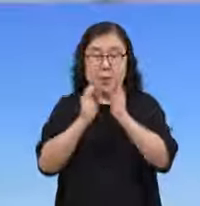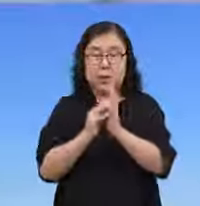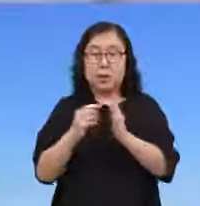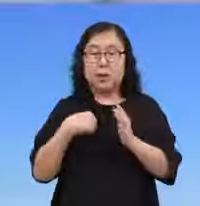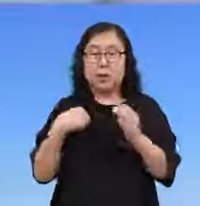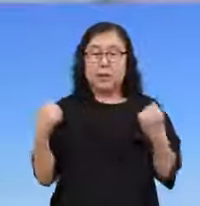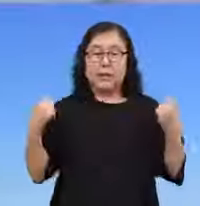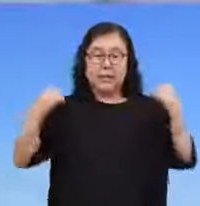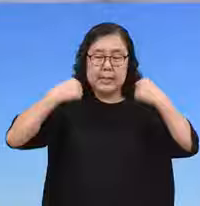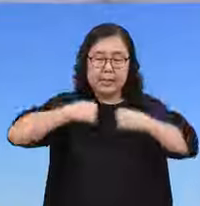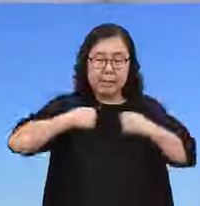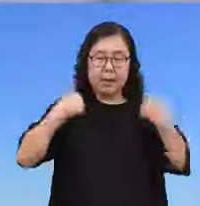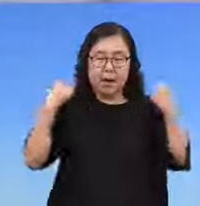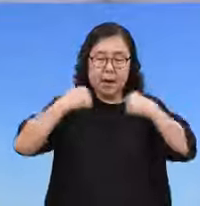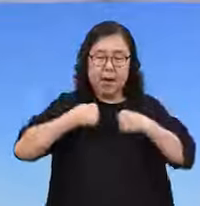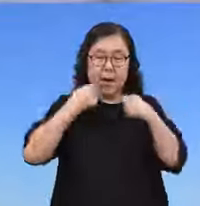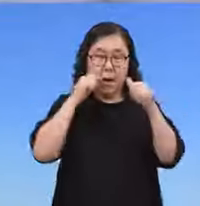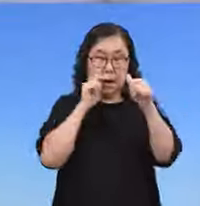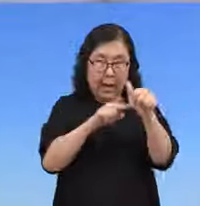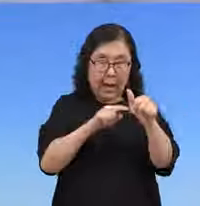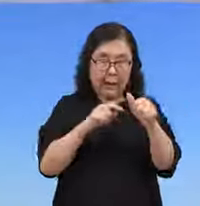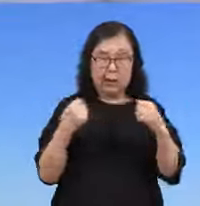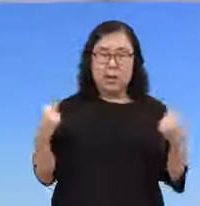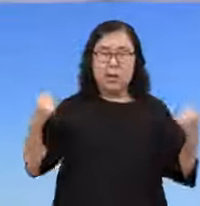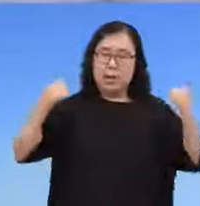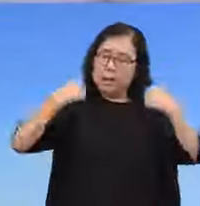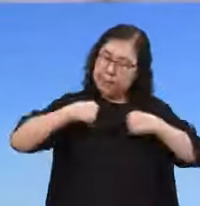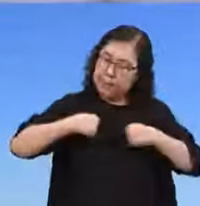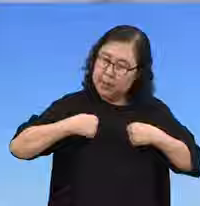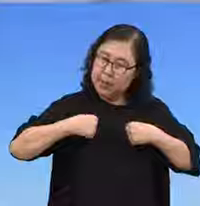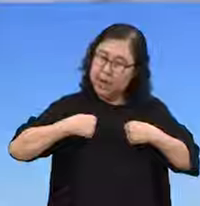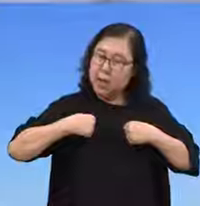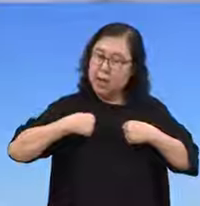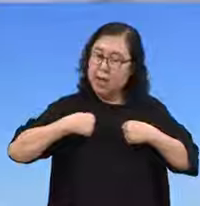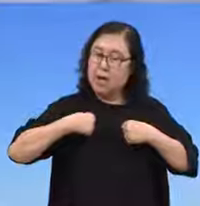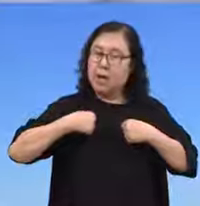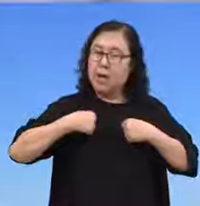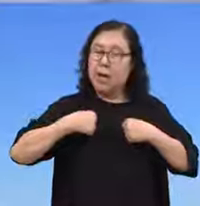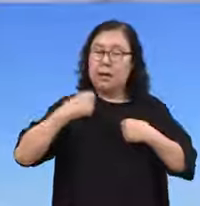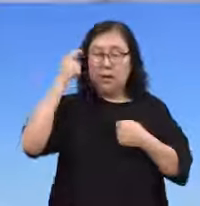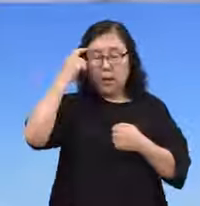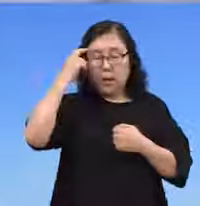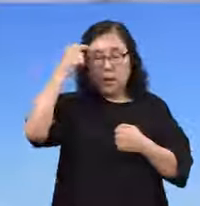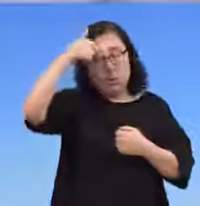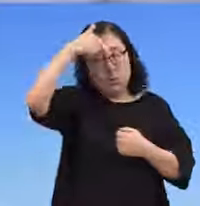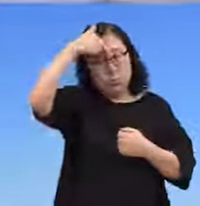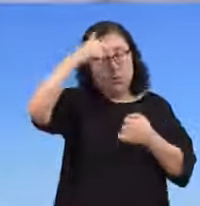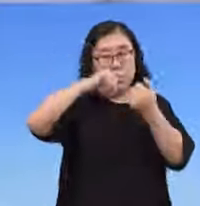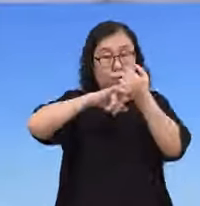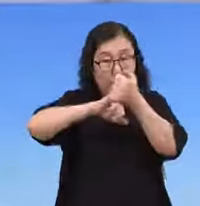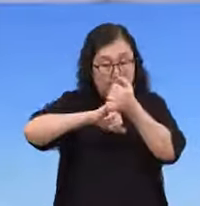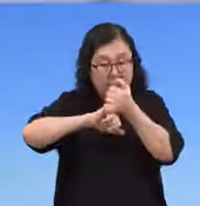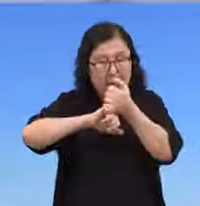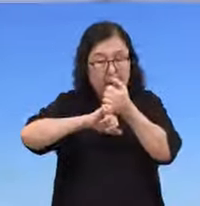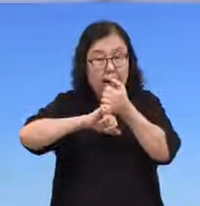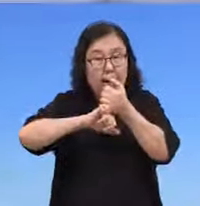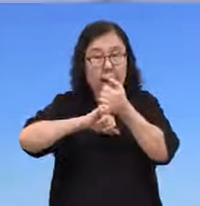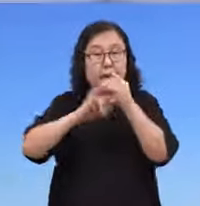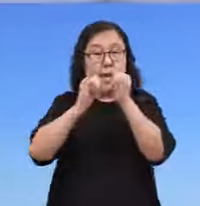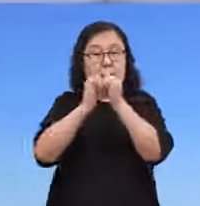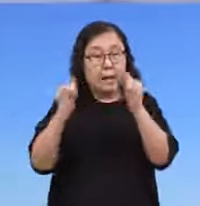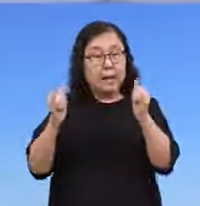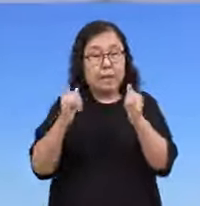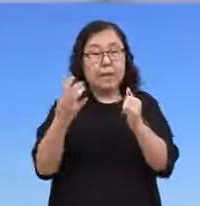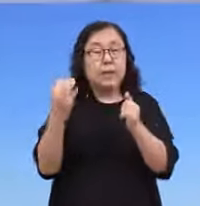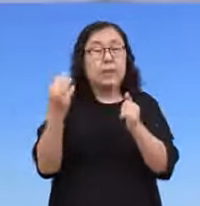입어라, 그 입는 거 아닙니까? 그 입어라라는 여기에 착상을 해서 구약의 인물들을 쭉 정리를 해보니까요 딱